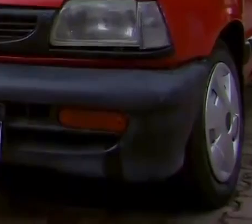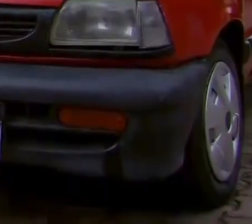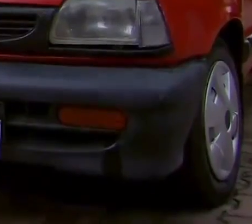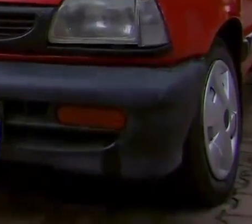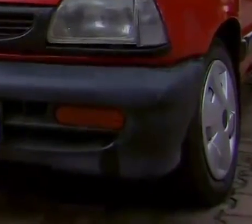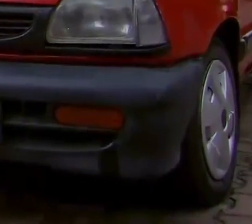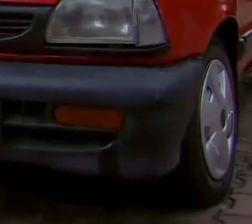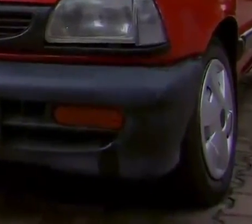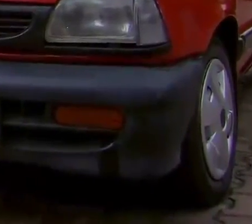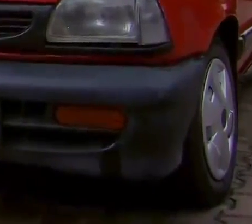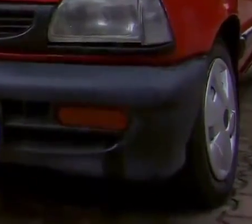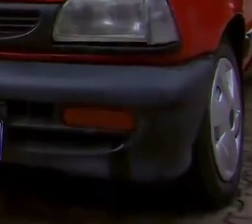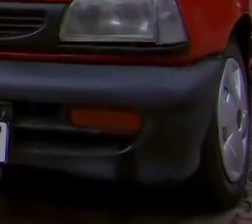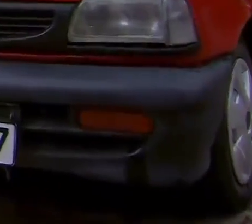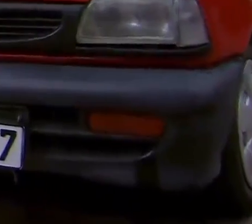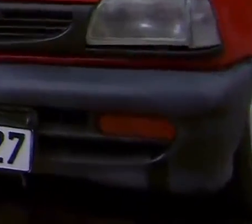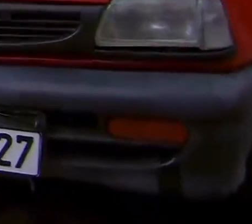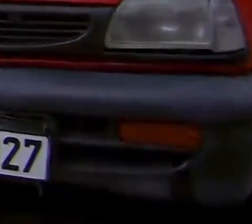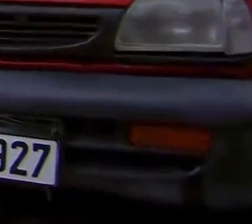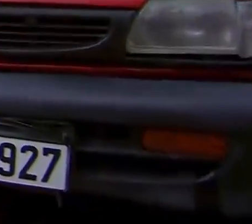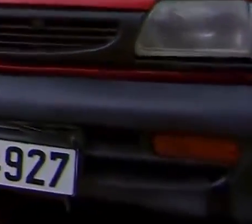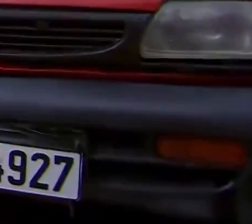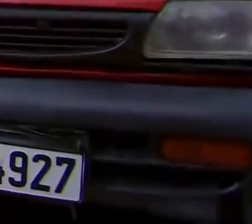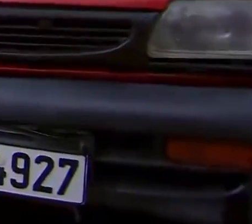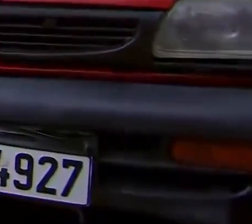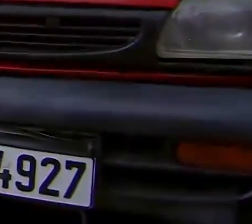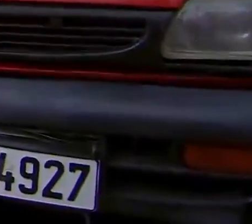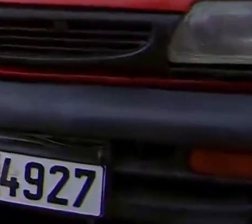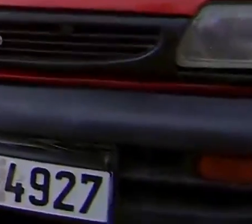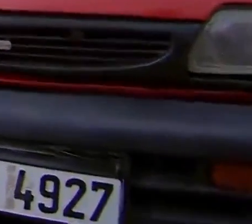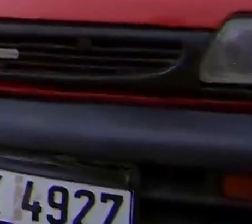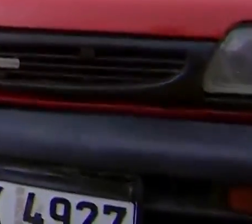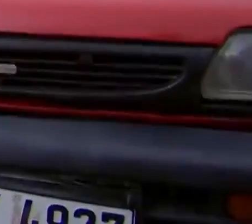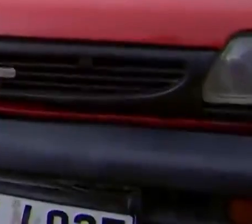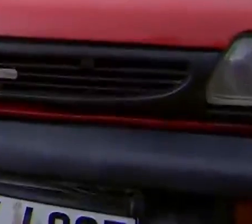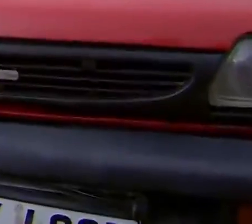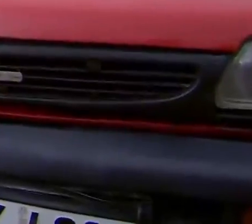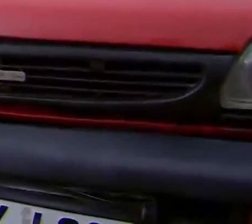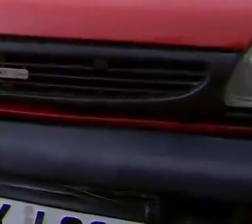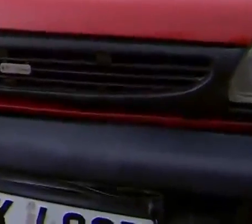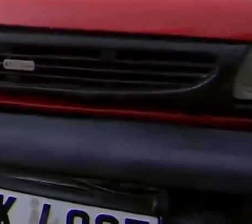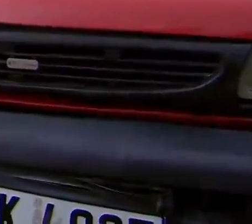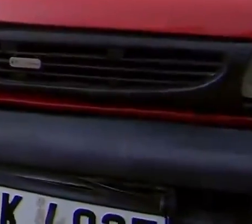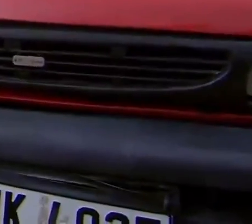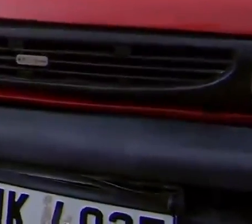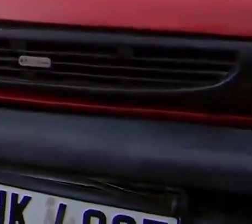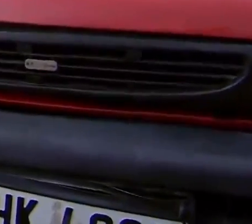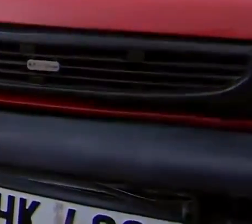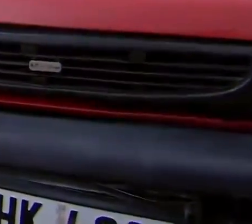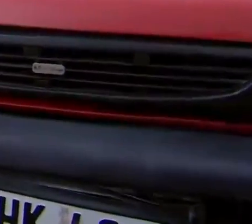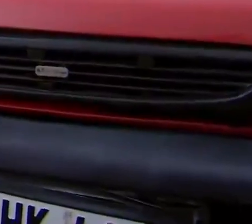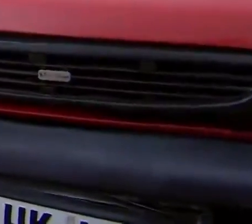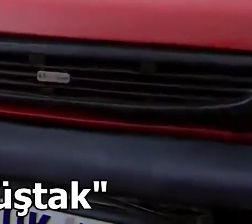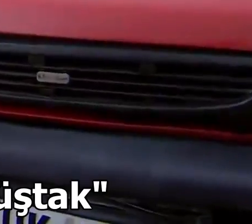dağılacak arabanın kaportasına vurup sonra ayağıyla üzerine bastı. Sopasını çıkarıp kopardı. Karton kısmı kaportaya vurmaya devam